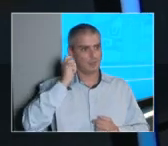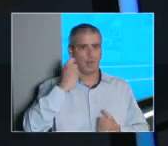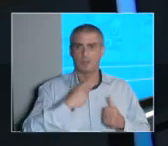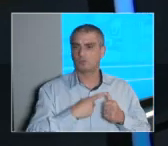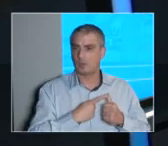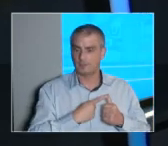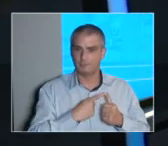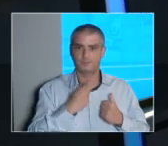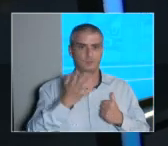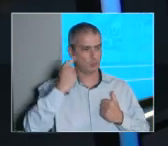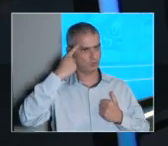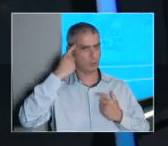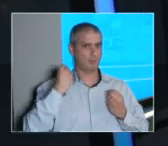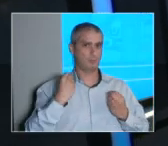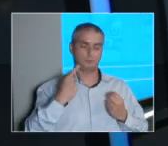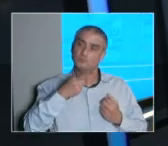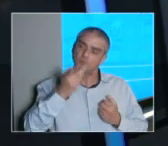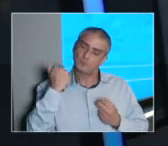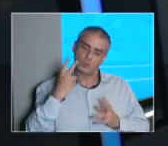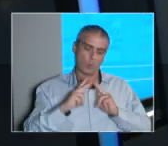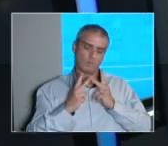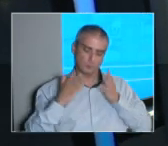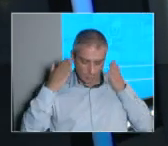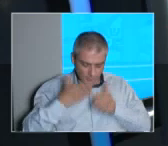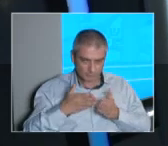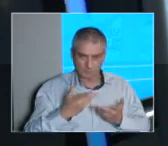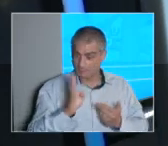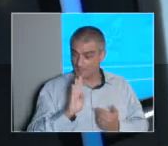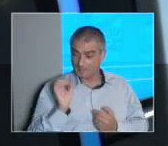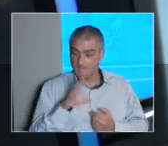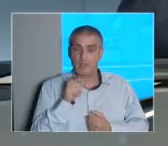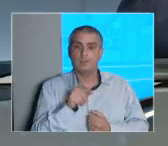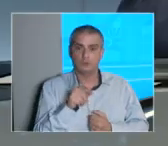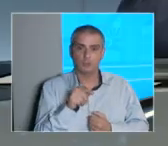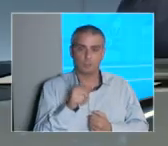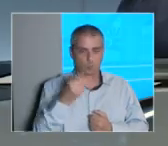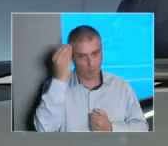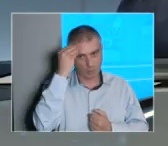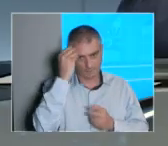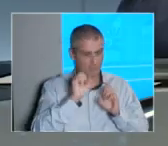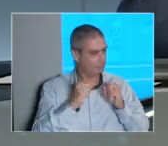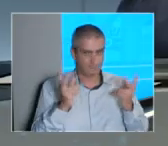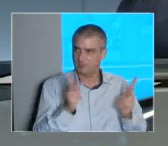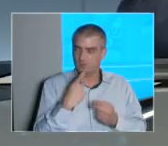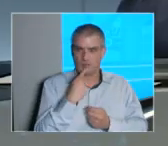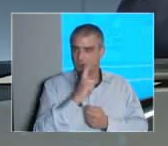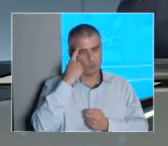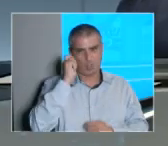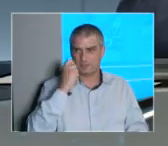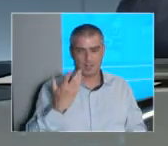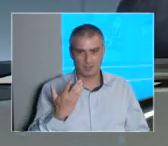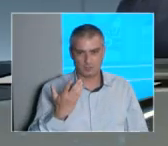אינטלקטואלים, אנשים שהיו יודעי ספר, ושם היו את קבוצות המיקוד האלה. הרי ביבי הגיע משם, משם הוא למד את התורה שלו, אי אפשר להגיד שהוא לא